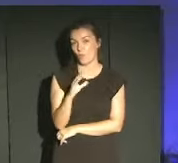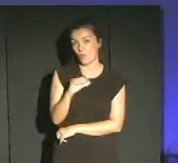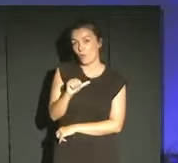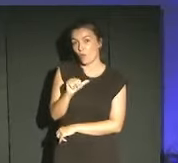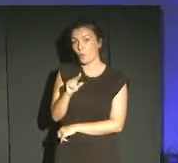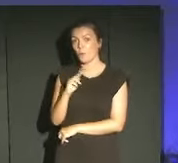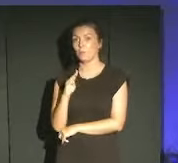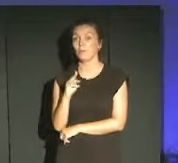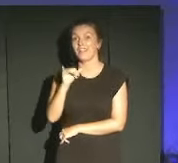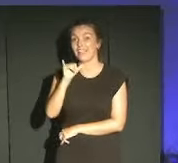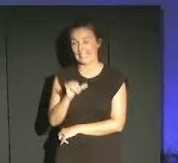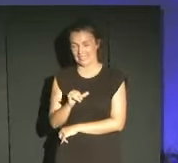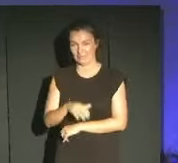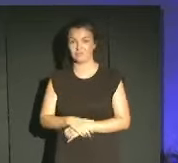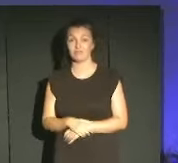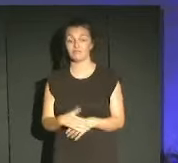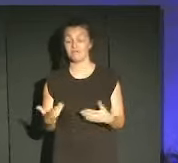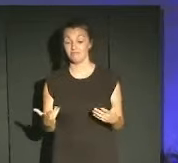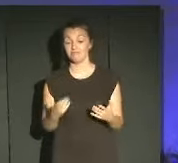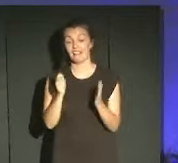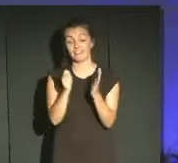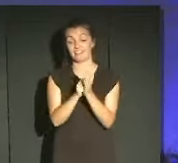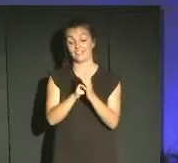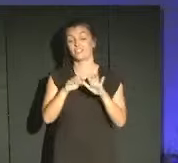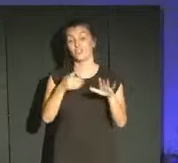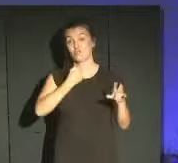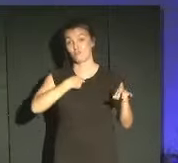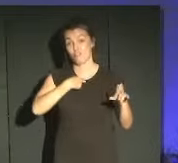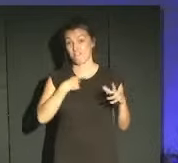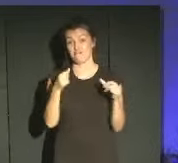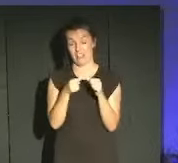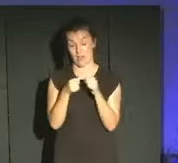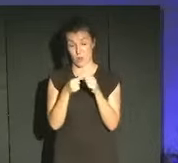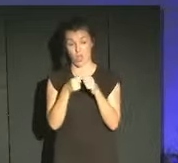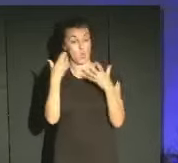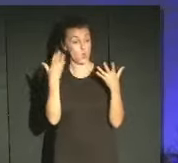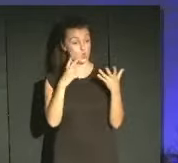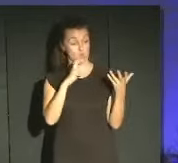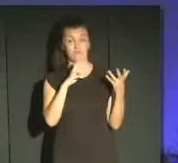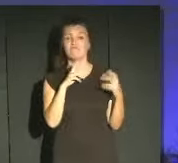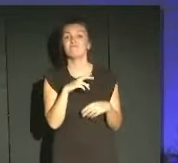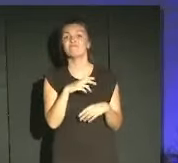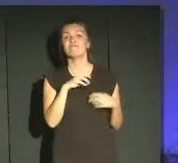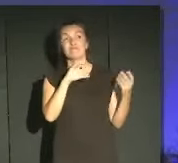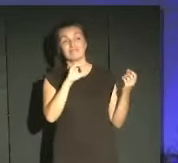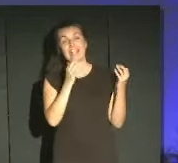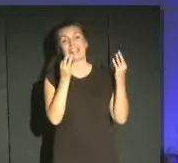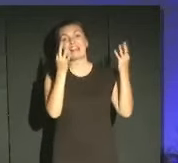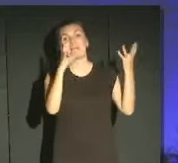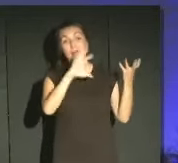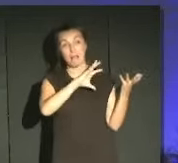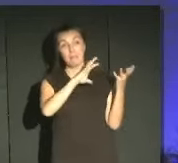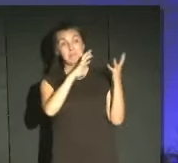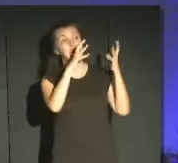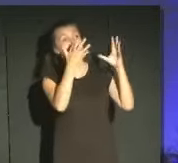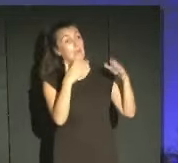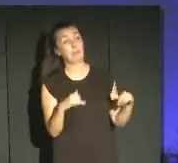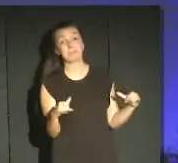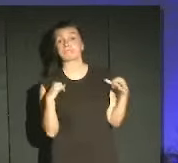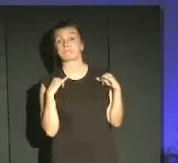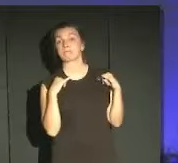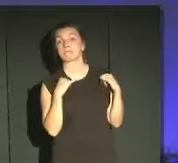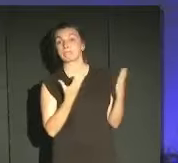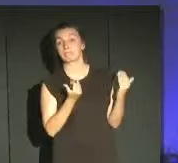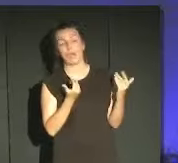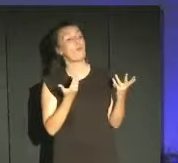obri alors le 9 on le ch l'inaction face au changement climatique que on en a pas parlé si on devait parler de ce sujet on